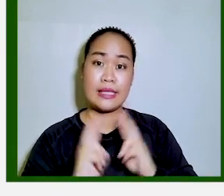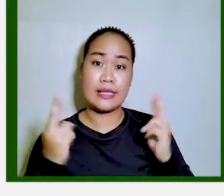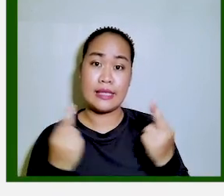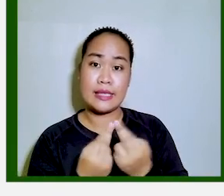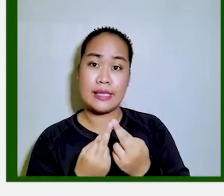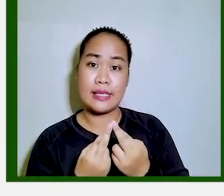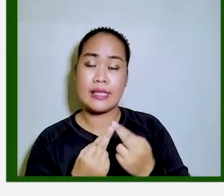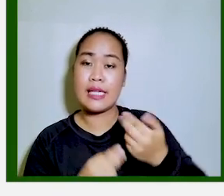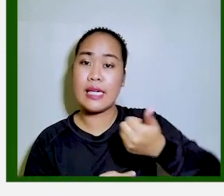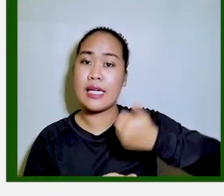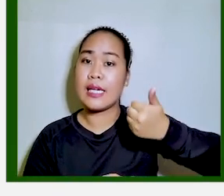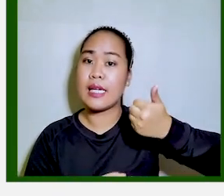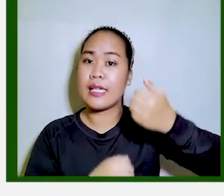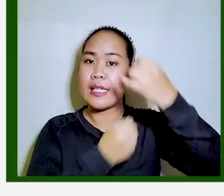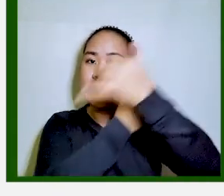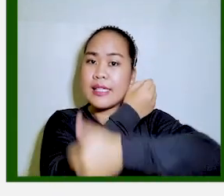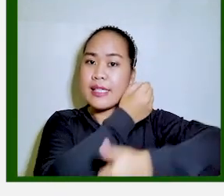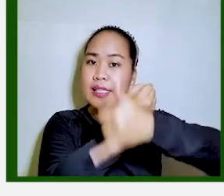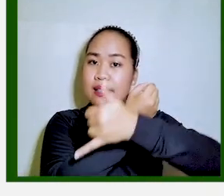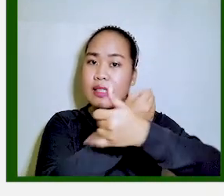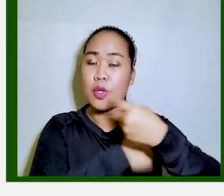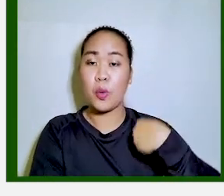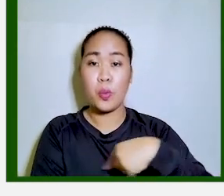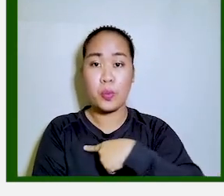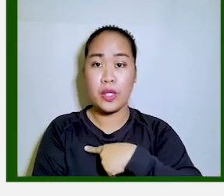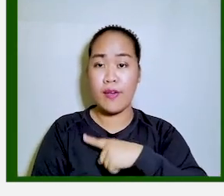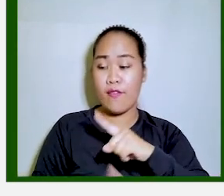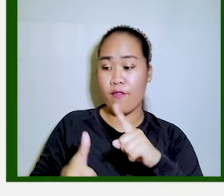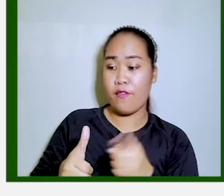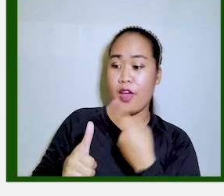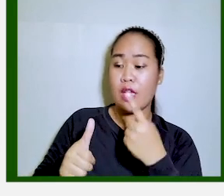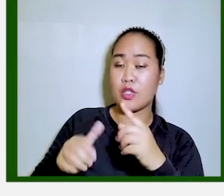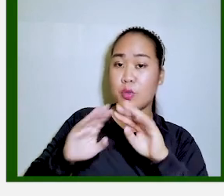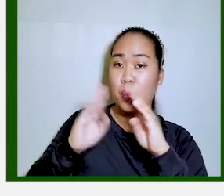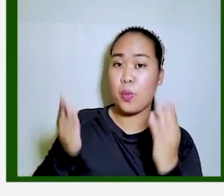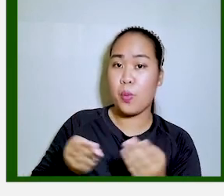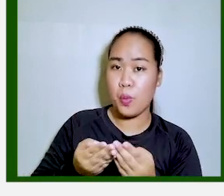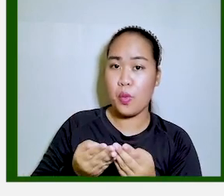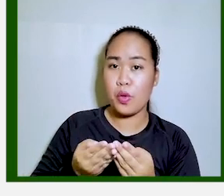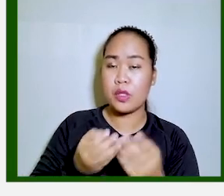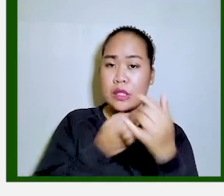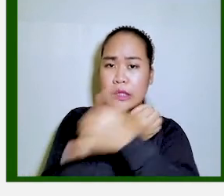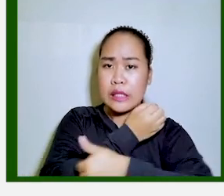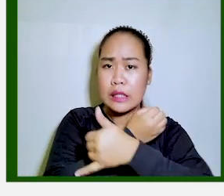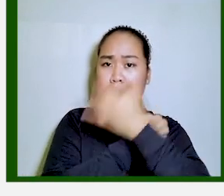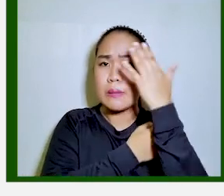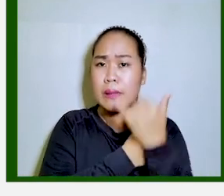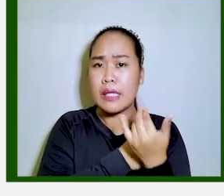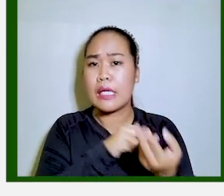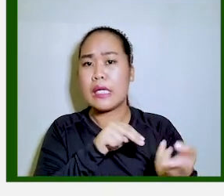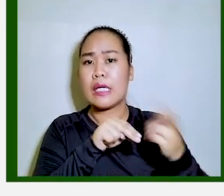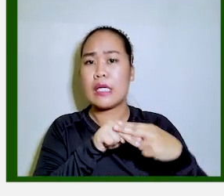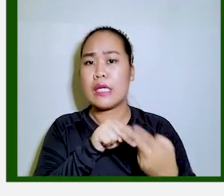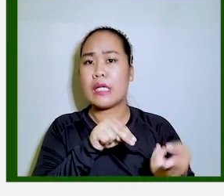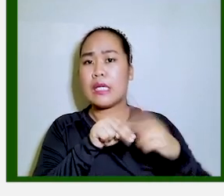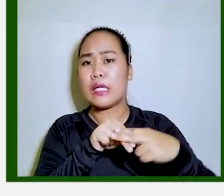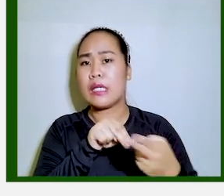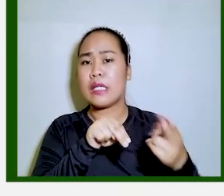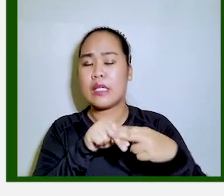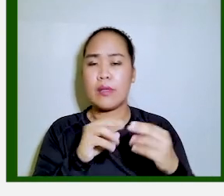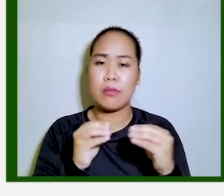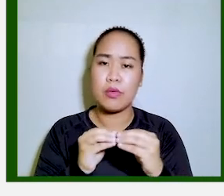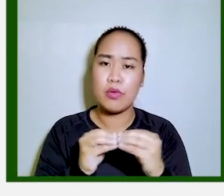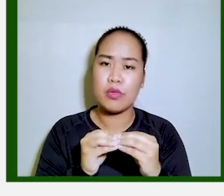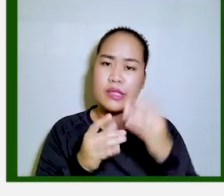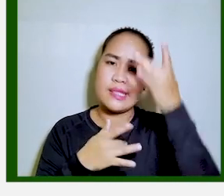sa ibang bansa, at sabi nga nila kami first world country, pero bakit tila parami pa rin ang parami ang mga cases